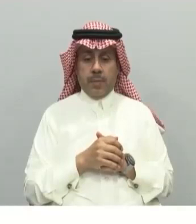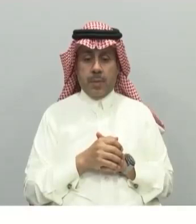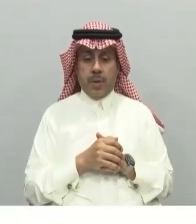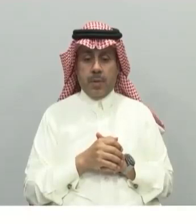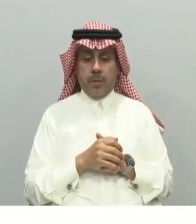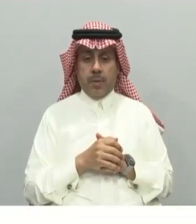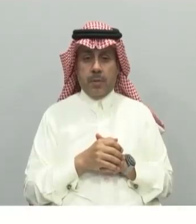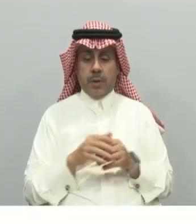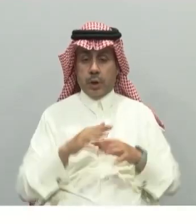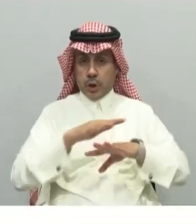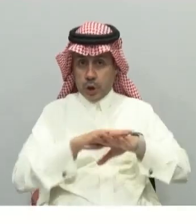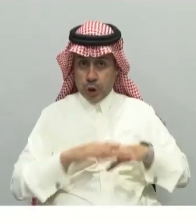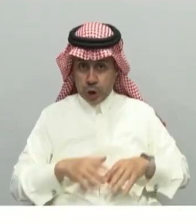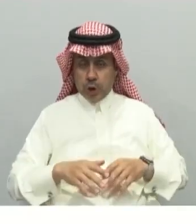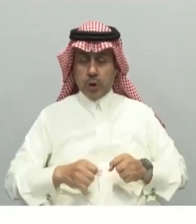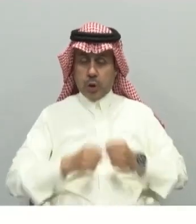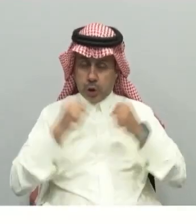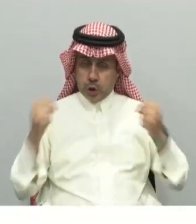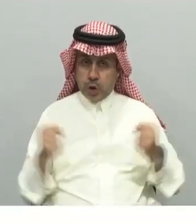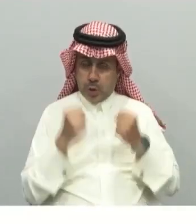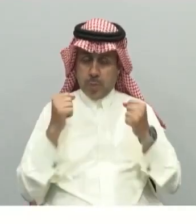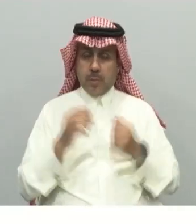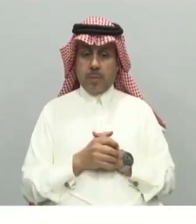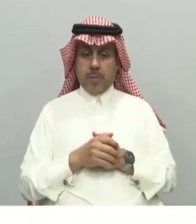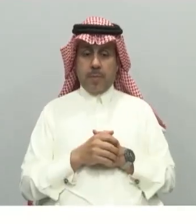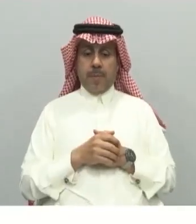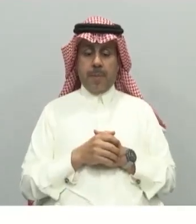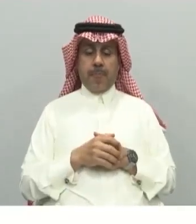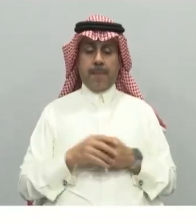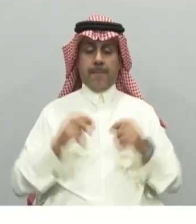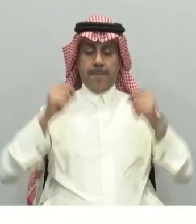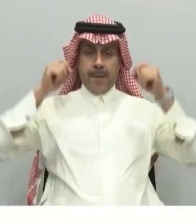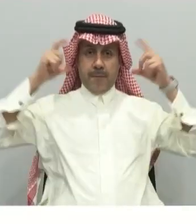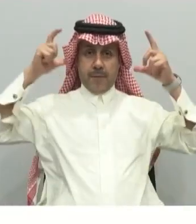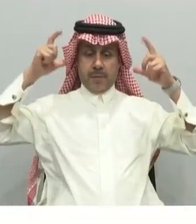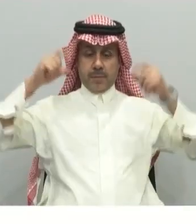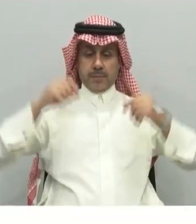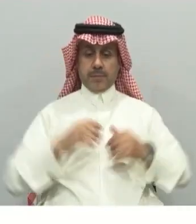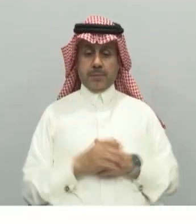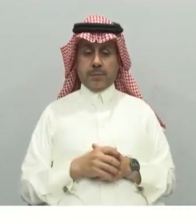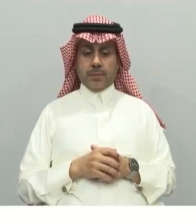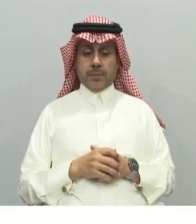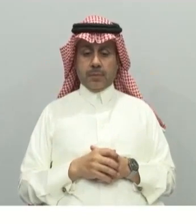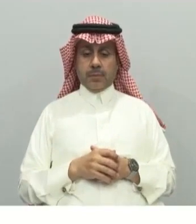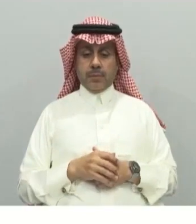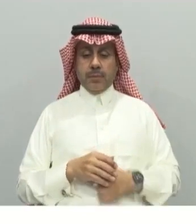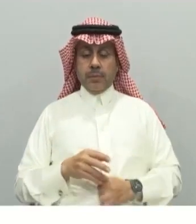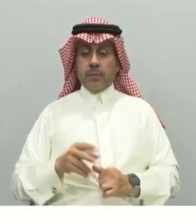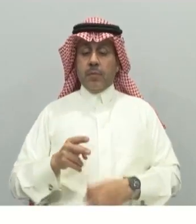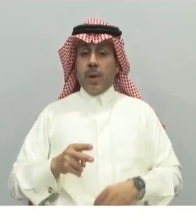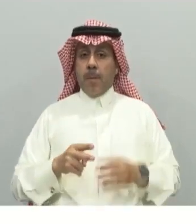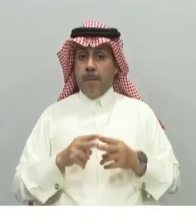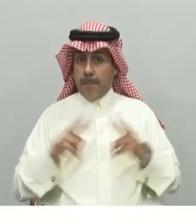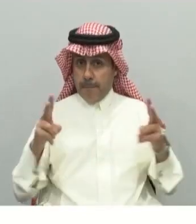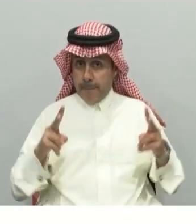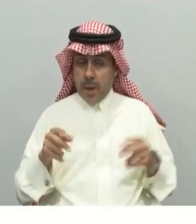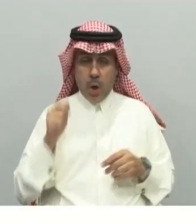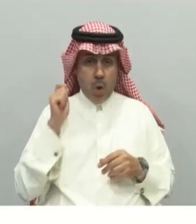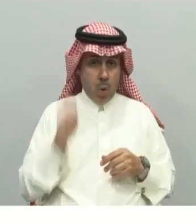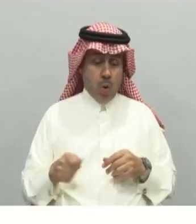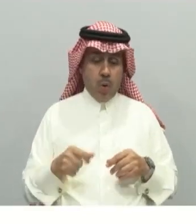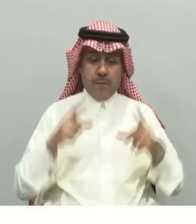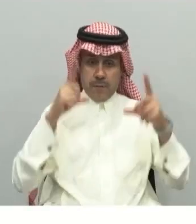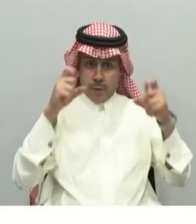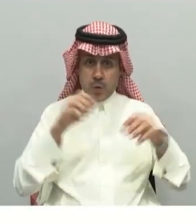هنا في هذا النشاط الذي من خلاله يقوى لدينا استيعاب هذا الدرس هنا بين الحكم في الصوره الاتيه مع